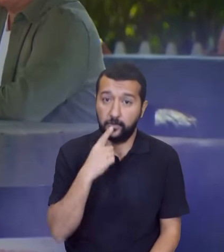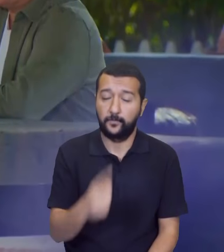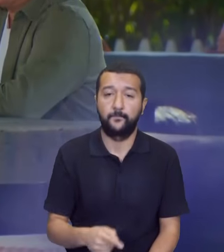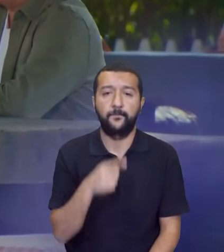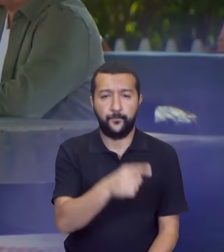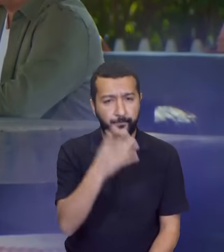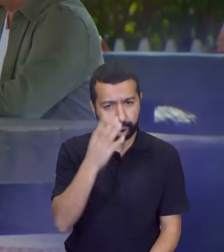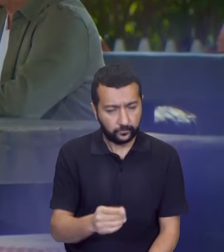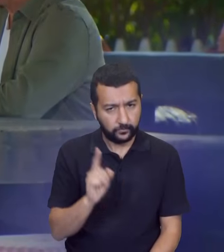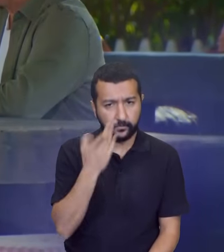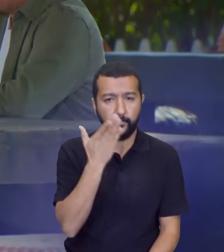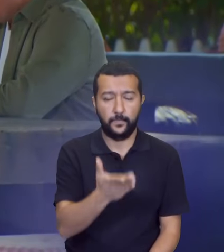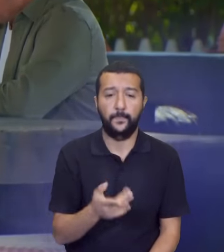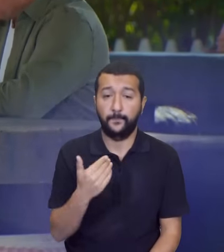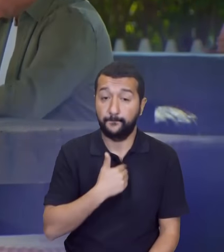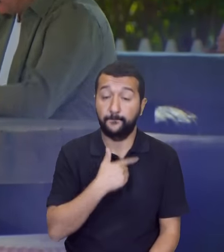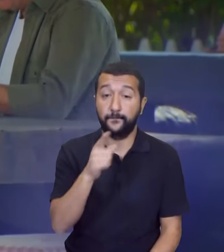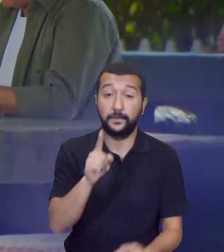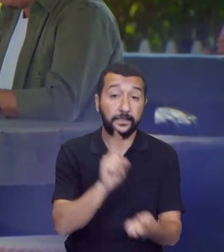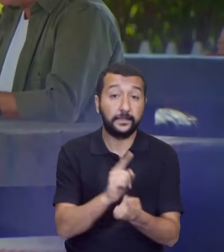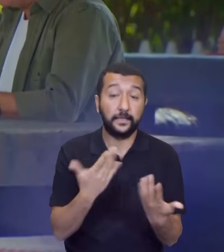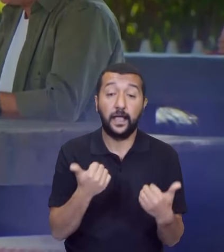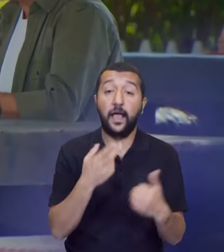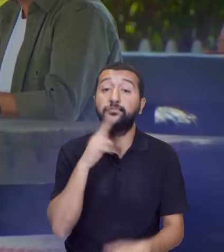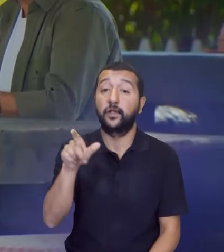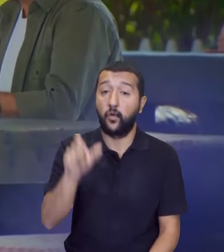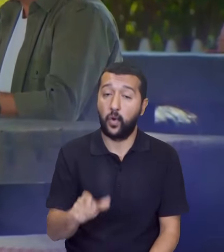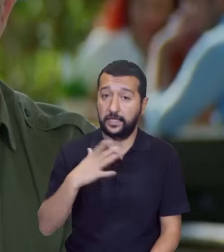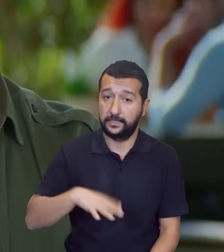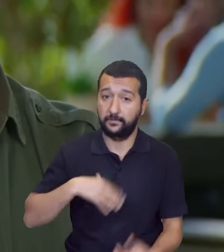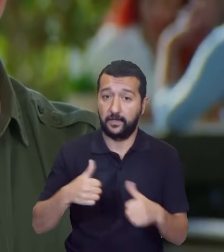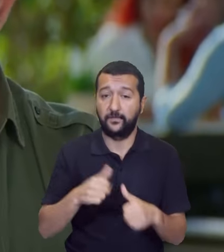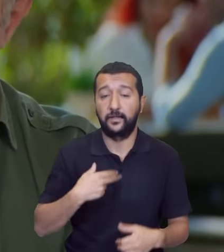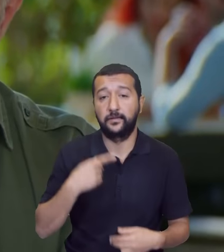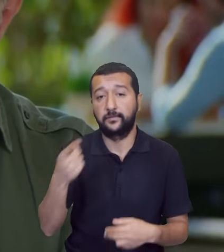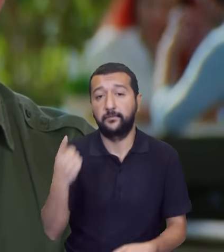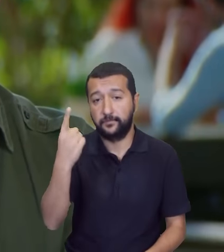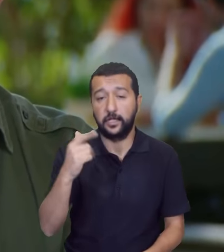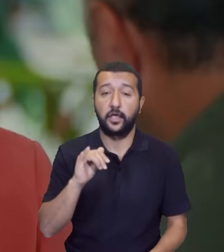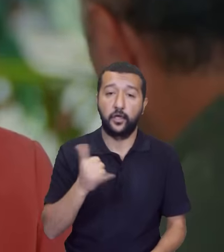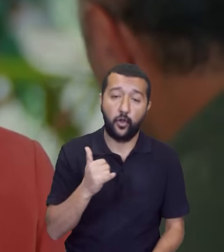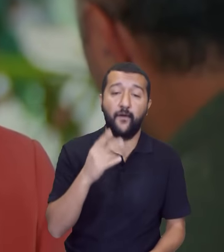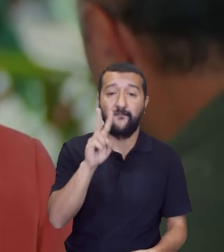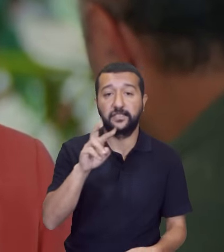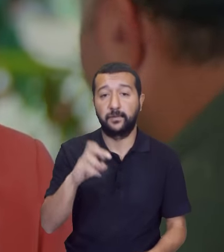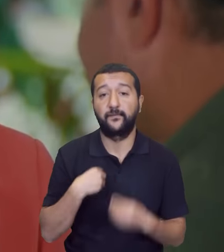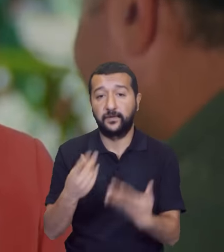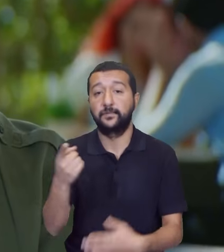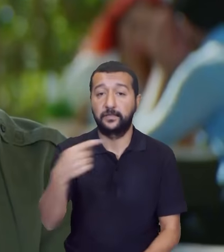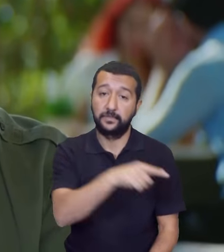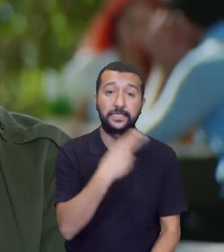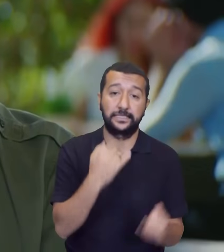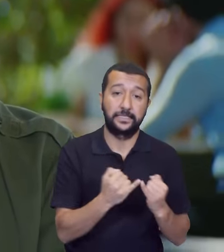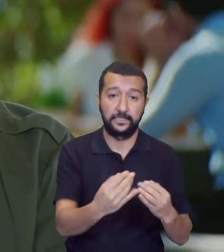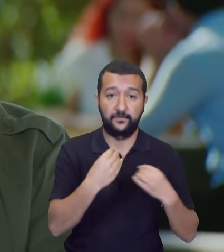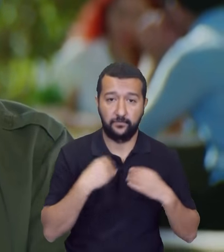Ya olur mu öyle şey ya? Yani ben seni nasıl ablandan öyle isterim ya? Ablacığım, sana bir kilo vezir parmağı getirdim. Sen de bana